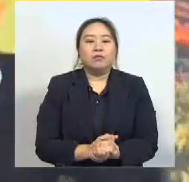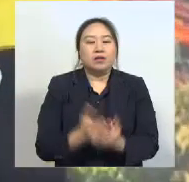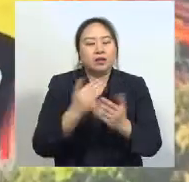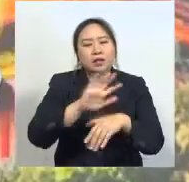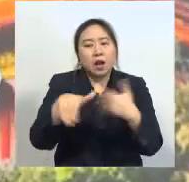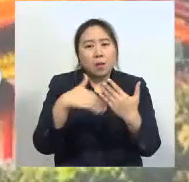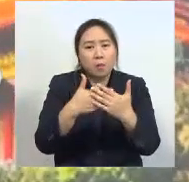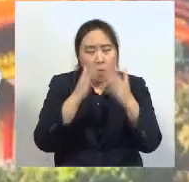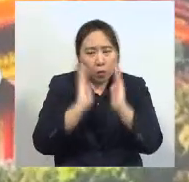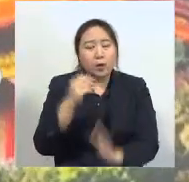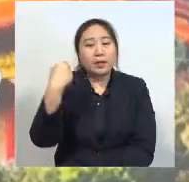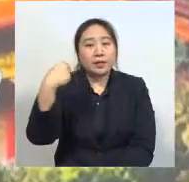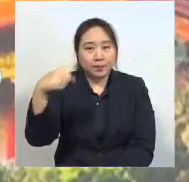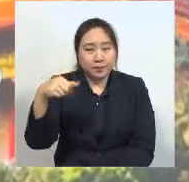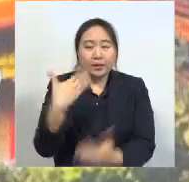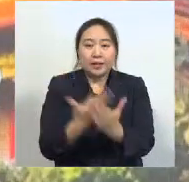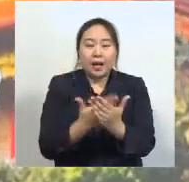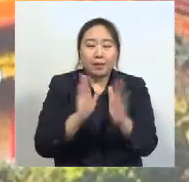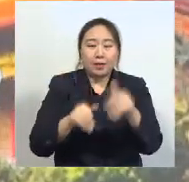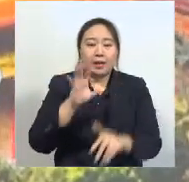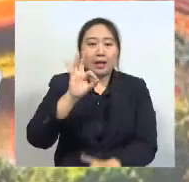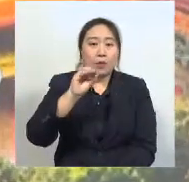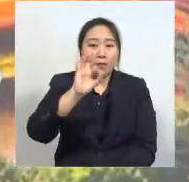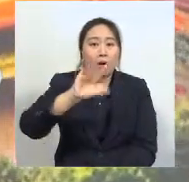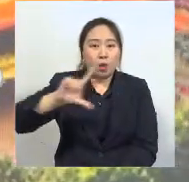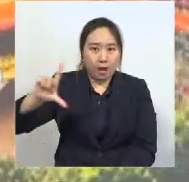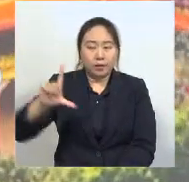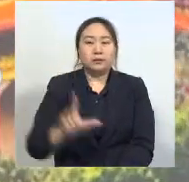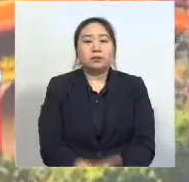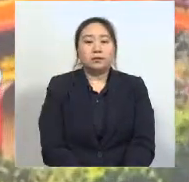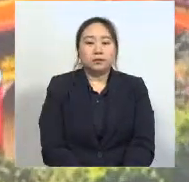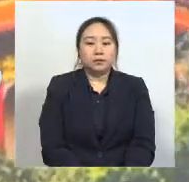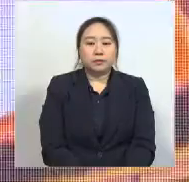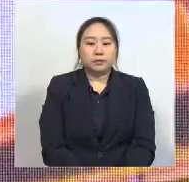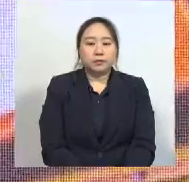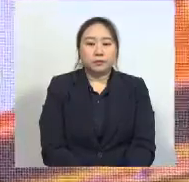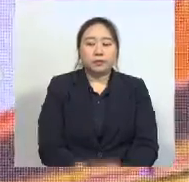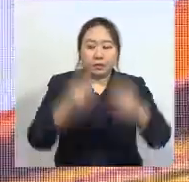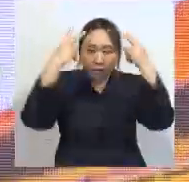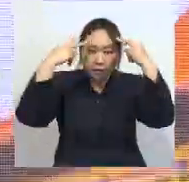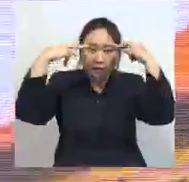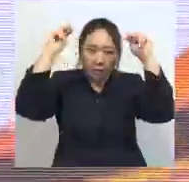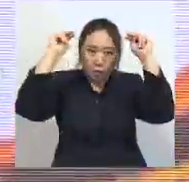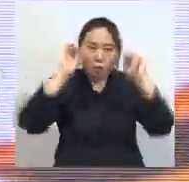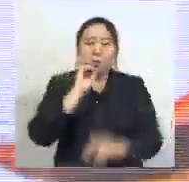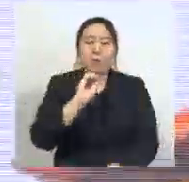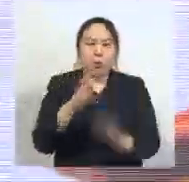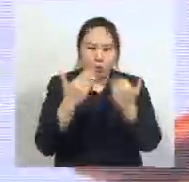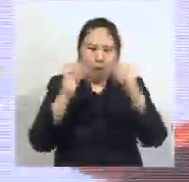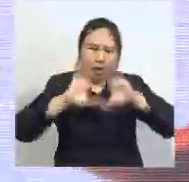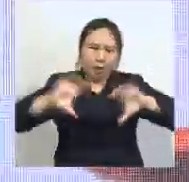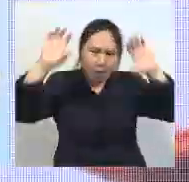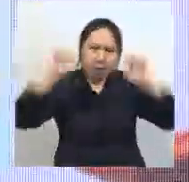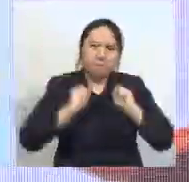วนทั้งสิ้น10รายวงเงินกว่า99ล้านบาทโดยนายกรัฐมนตรีย้ำนะคะว่ารัฐบาลพยาย